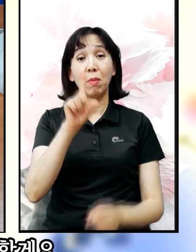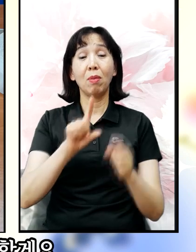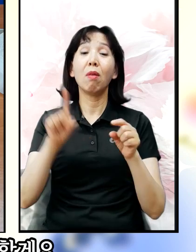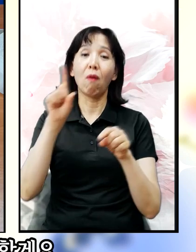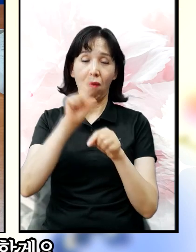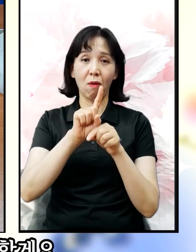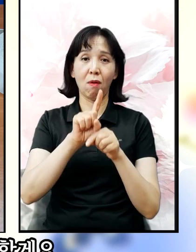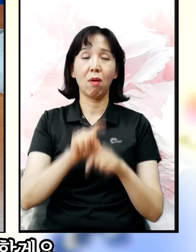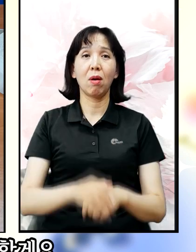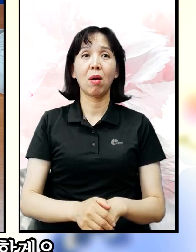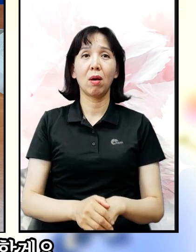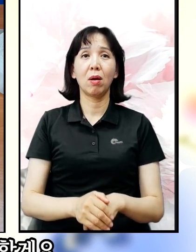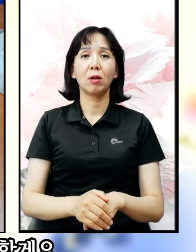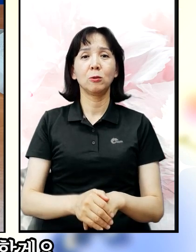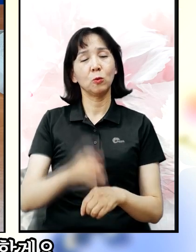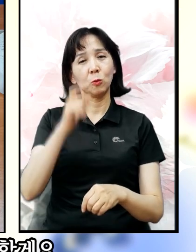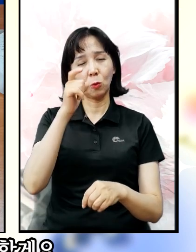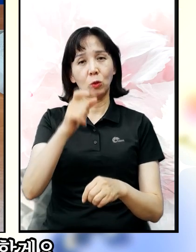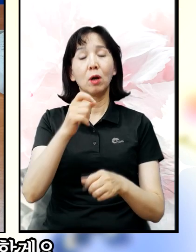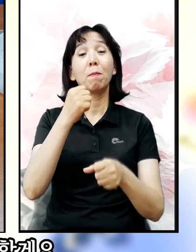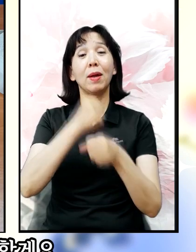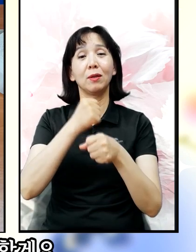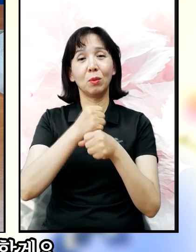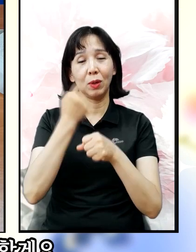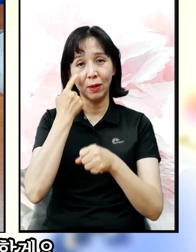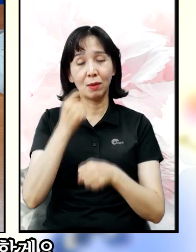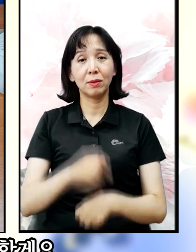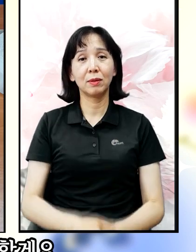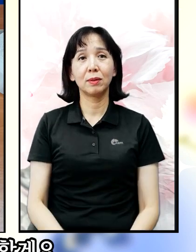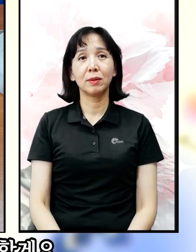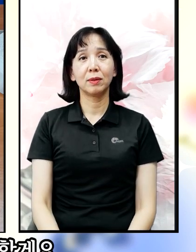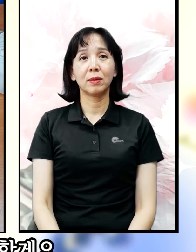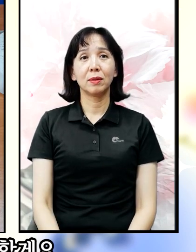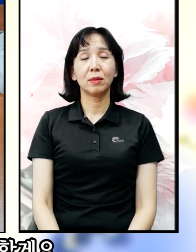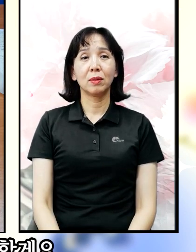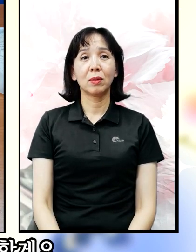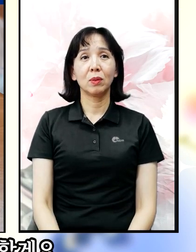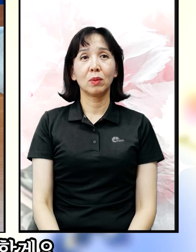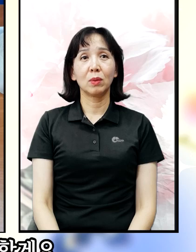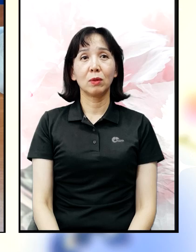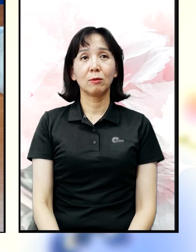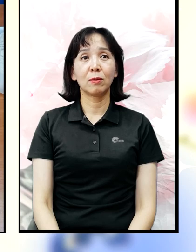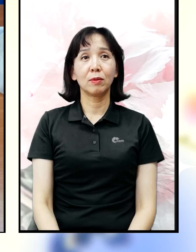한 번 더 고정을 시켜주도록 할게요.